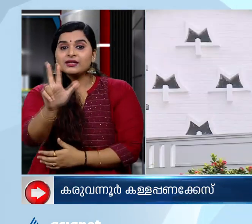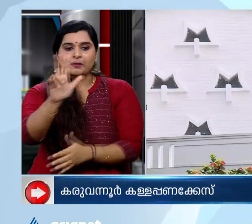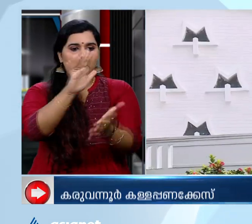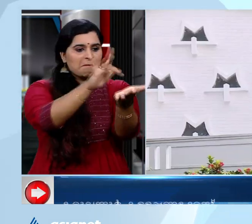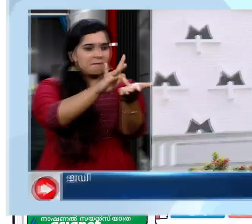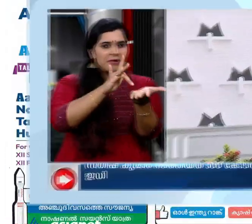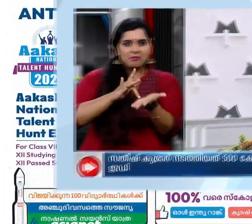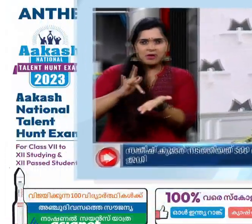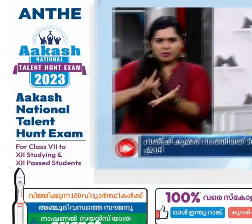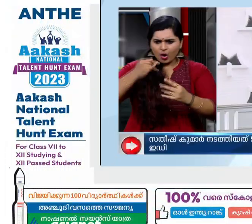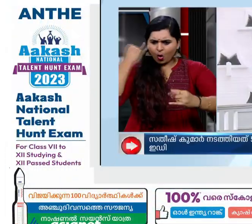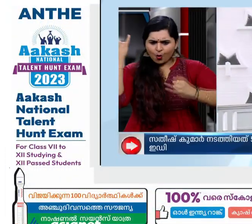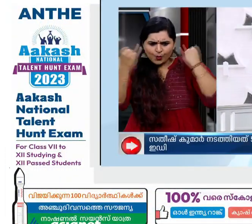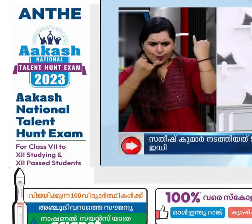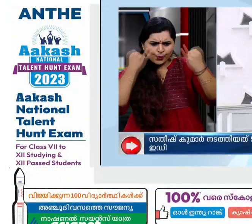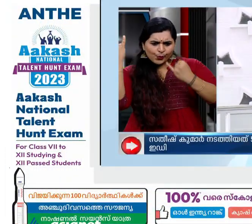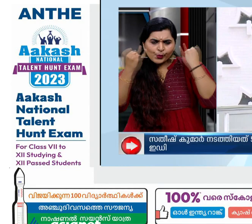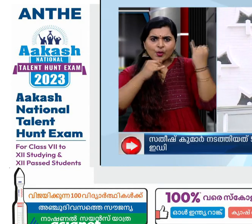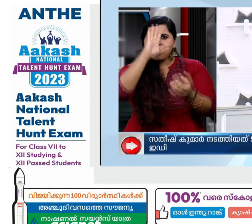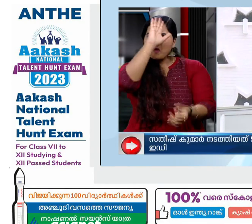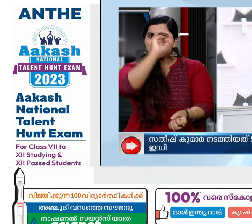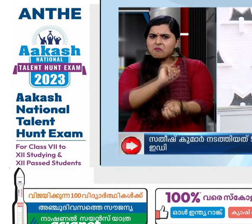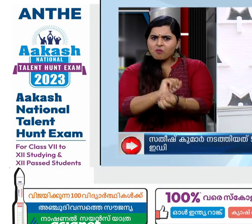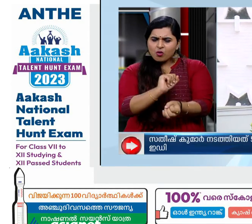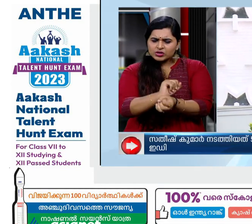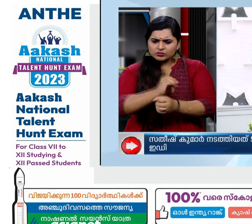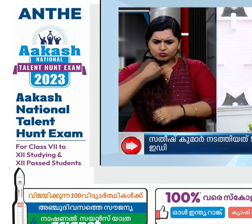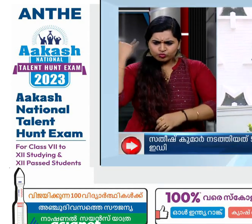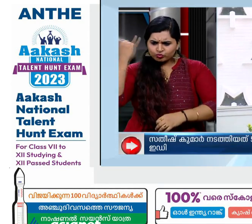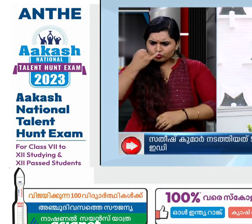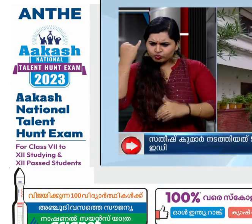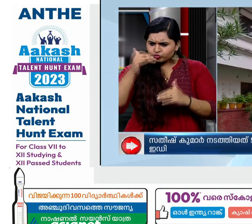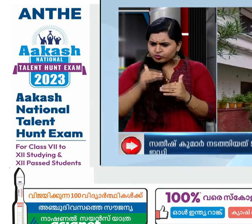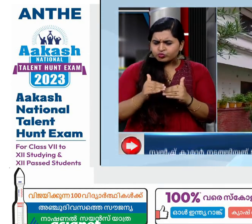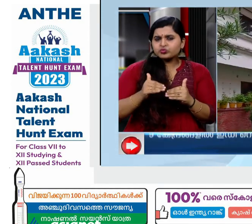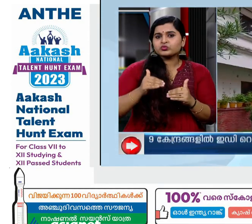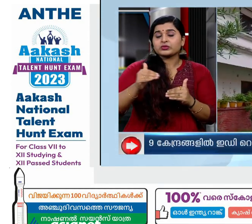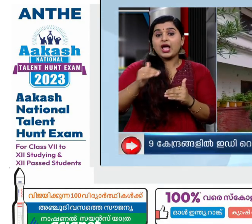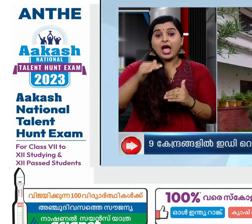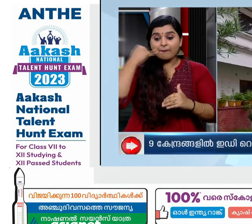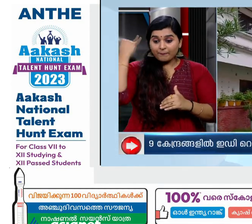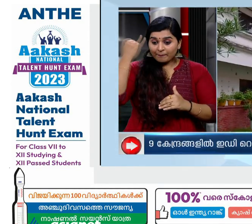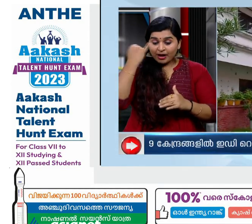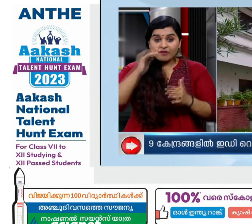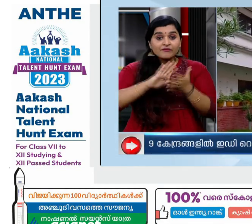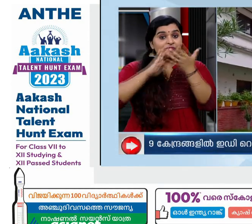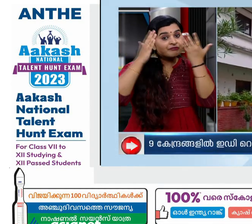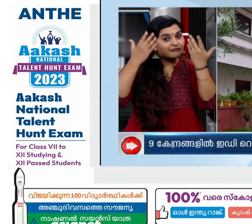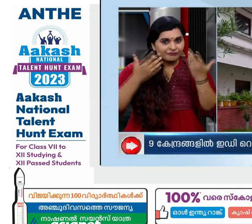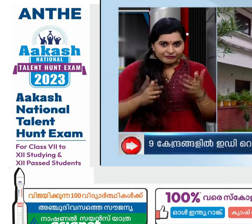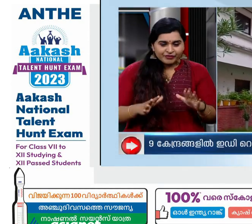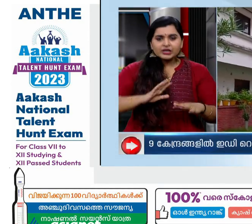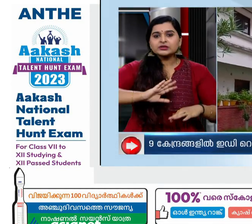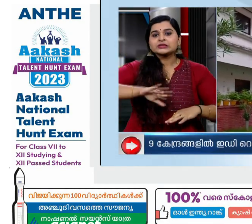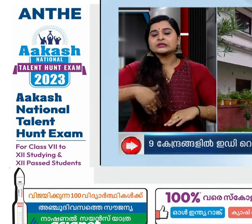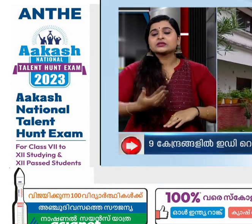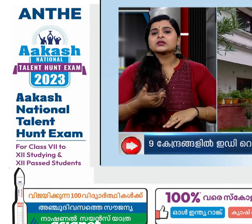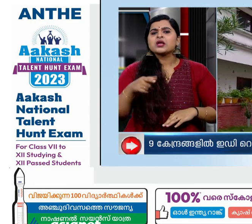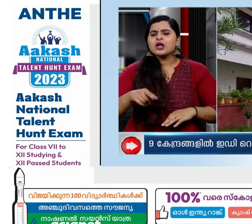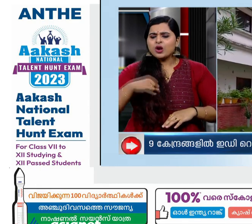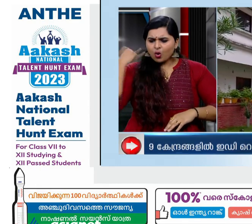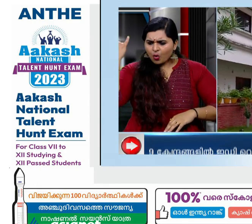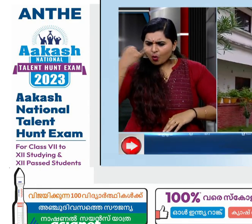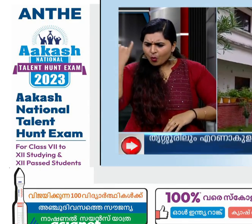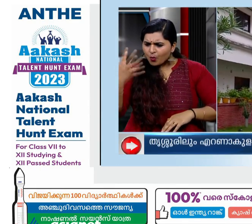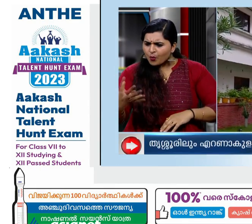സർവീസ് സഹകരണ ബാങ്ക്, തൃശൂർ സർവീസ് സഹകരണ ബാങ്ക് എന്നിവിടങ്ങളിലാണ് പരിശോധന തുടരുന്നത്. ഈ പരിശോധനയ്ക്ക് ശേഷമായിരിക്കും എന്തൊക്കെ കാര്യങ്ങൾ ഇവിടെ നിന്ന് കണ്ടെത്താൻ കഴിഞ്ഞുവെന്ന് ഇ ഡി